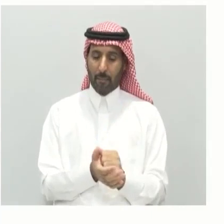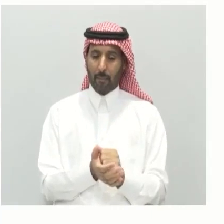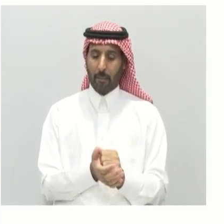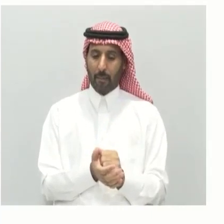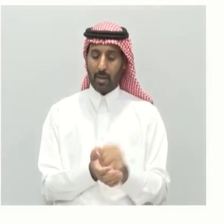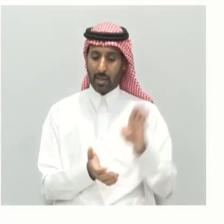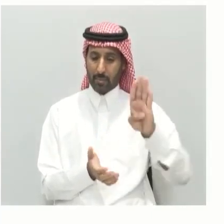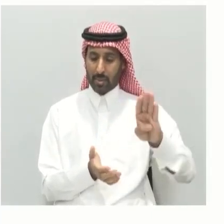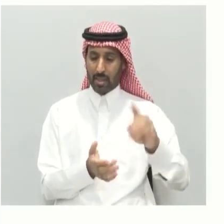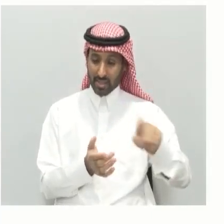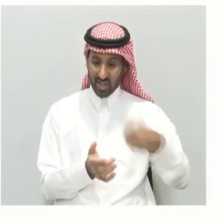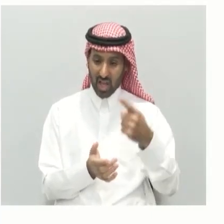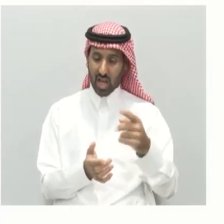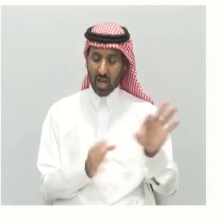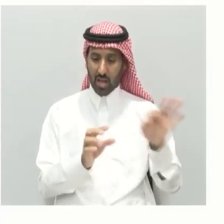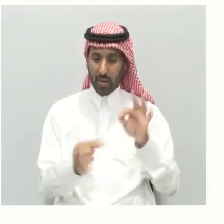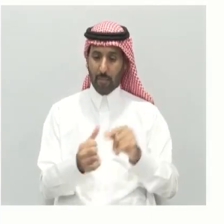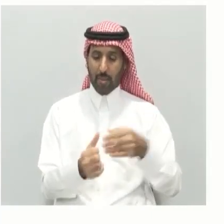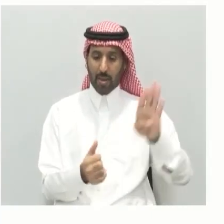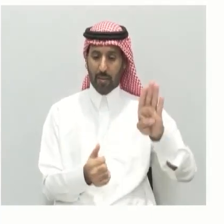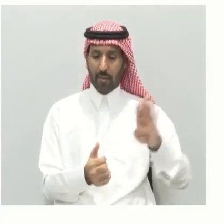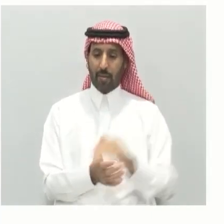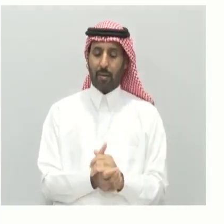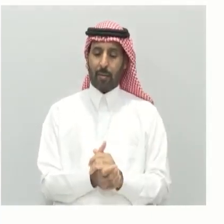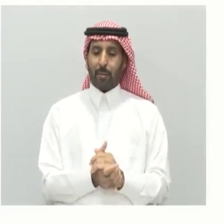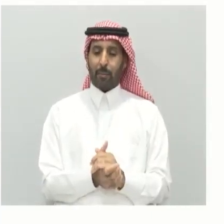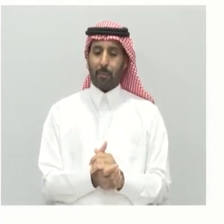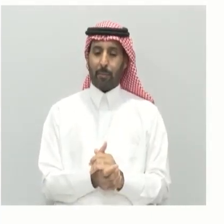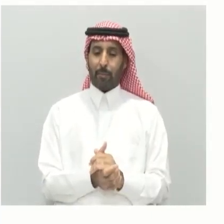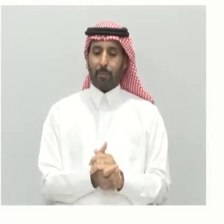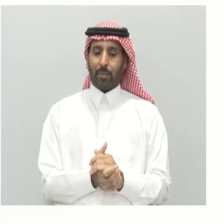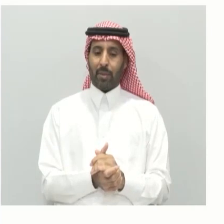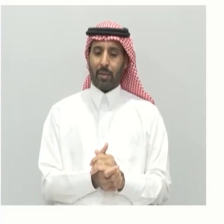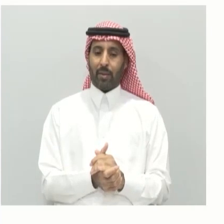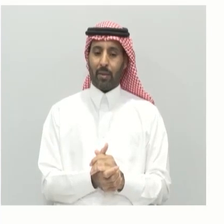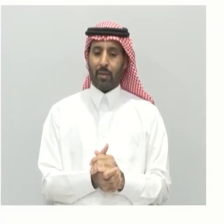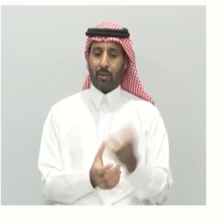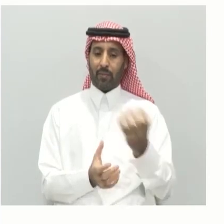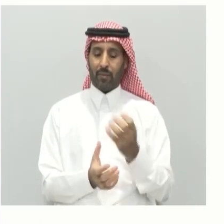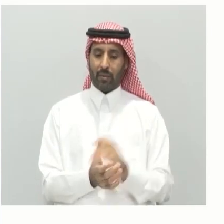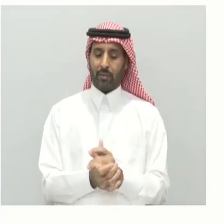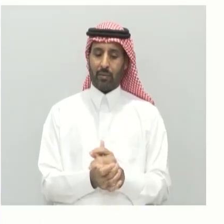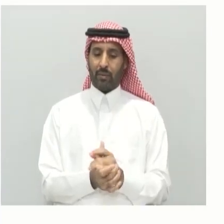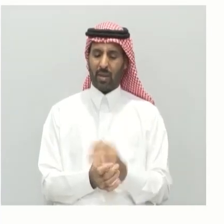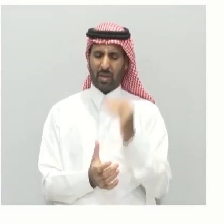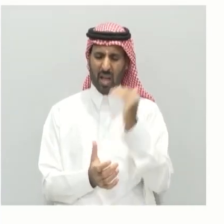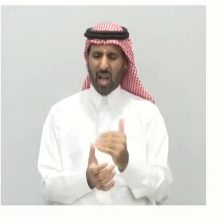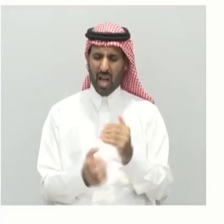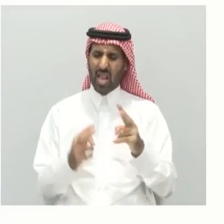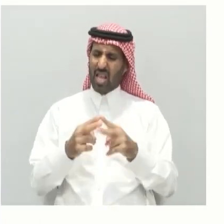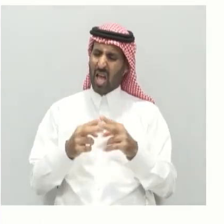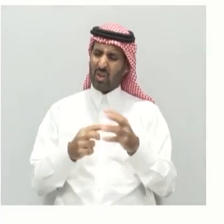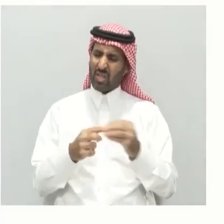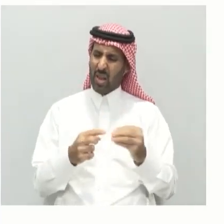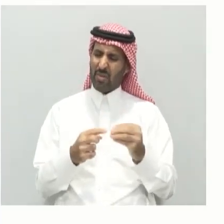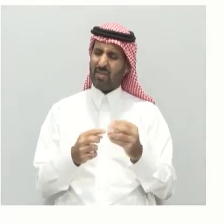الاجابه الصحيحه لمين لهذا السؤال لانه هذه اساسا بتكون للعامل المختزل الماده الاقل كهروسالبيه هي التي